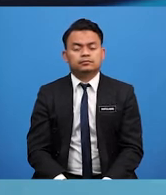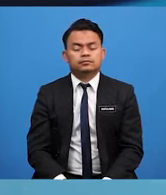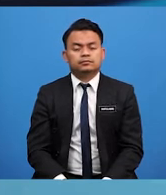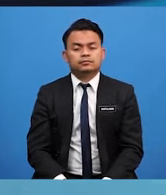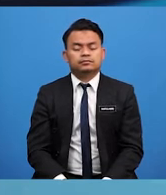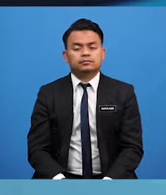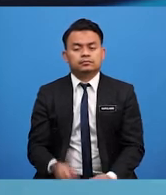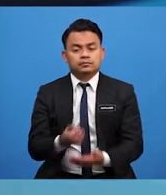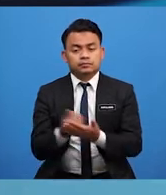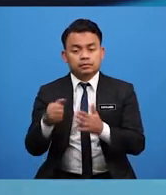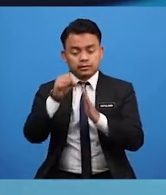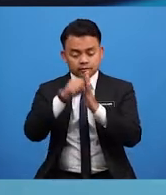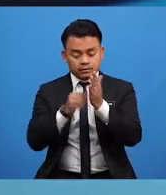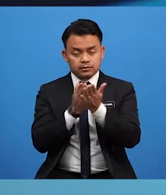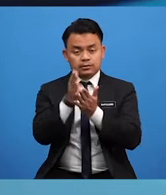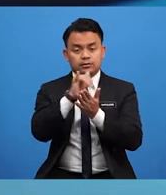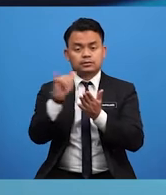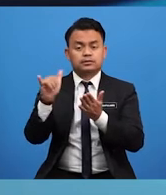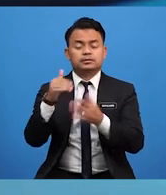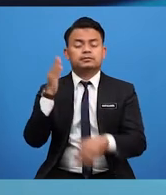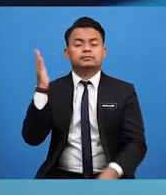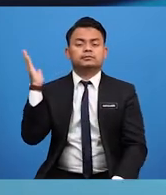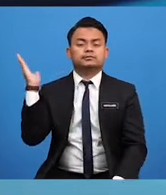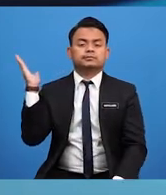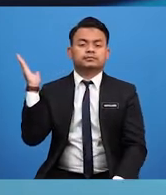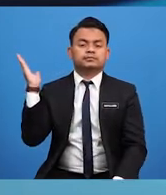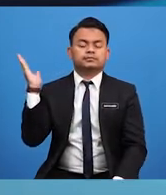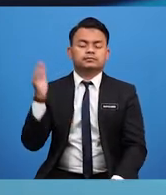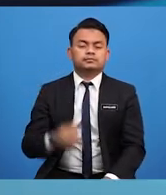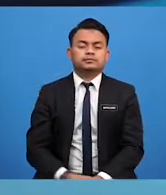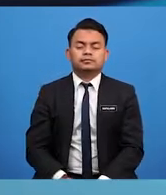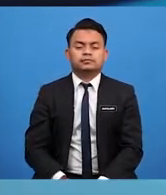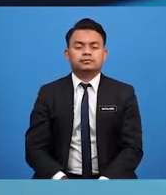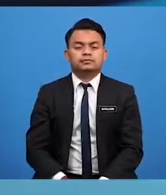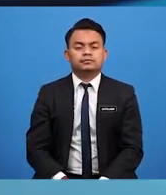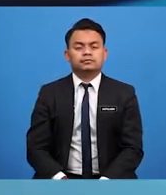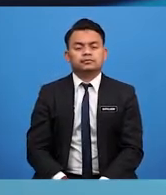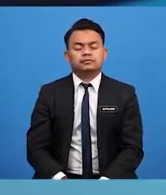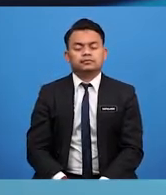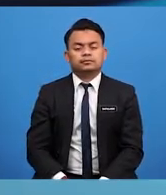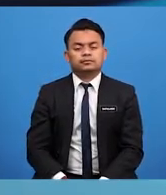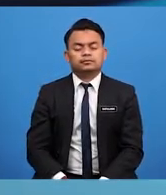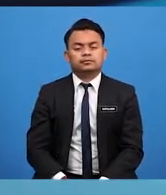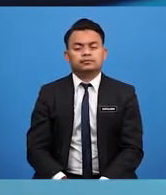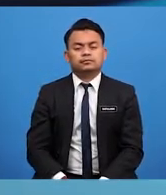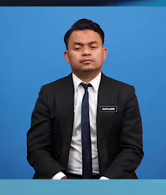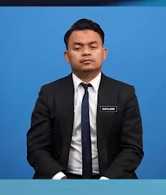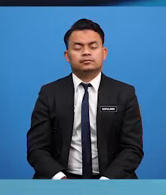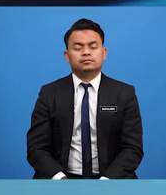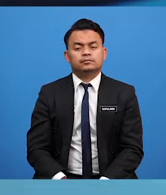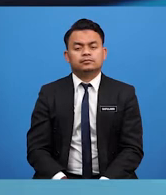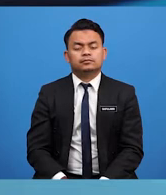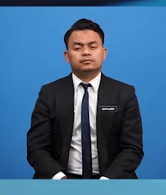Peralatan seterusnya ialah sudu besar. Sudu besar digunakan untuk menceduk